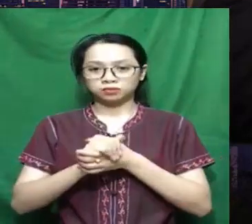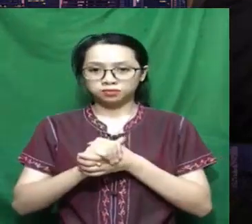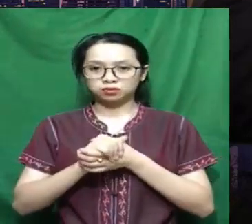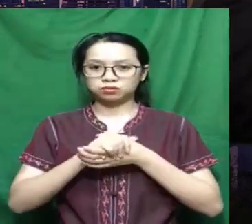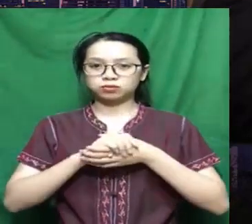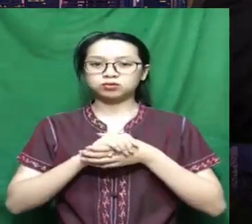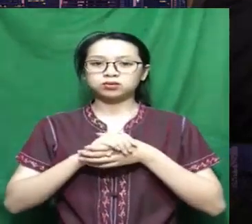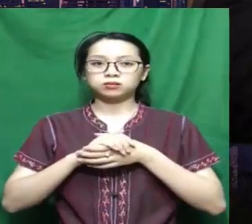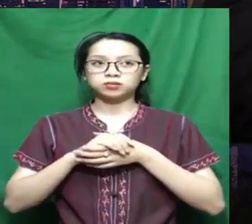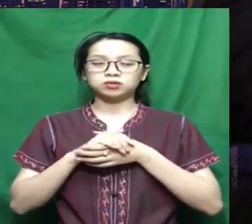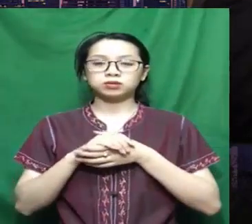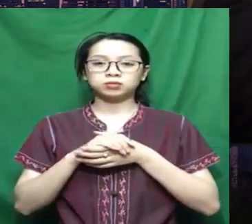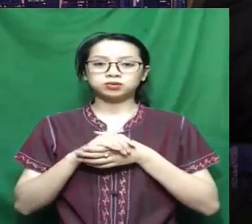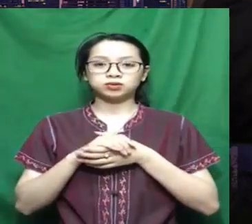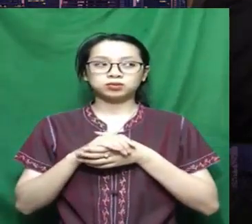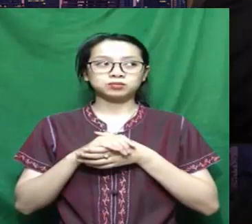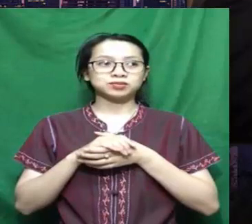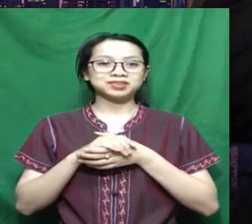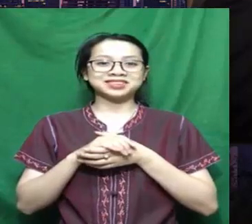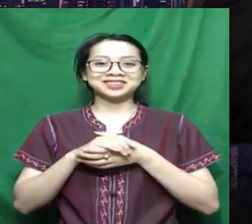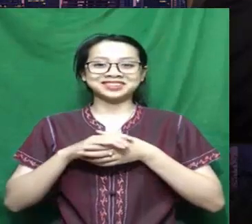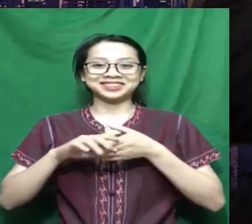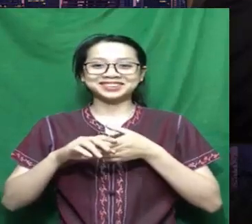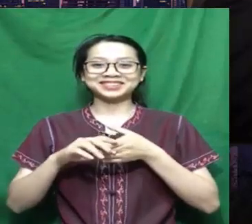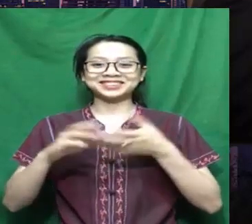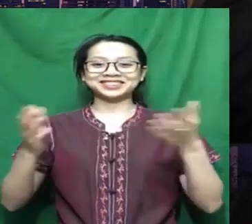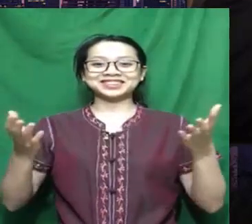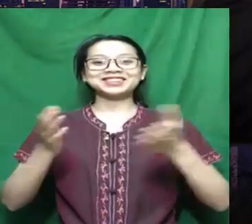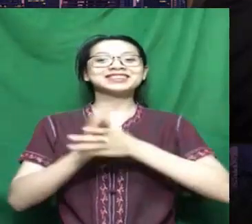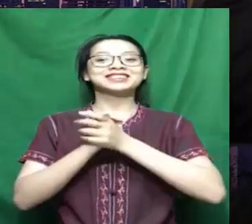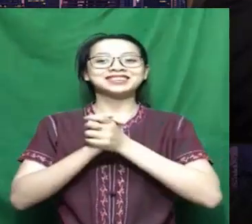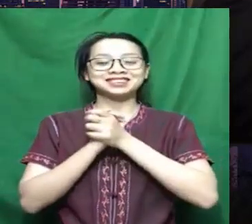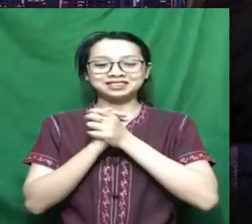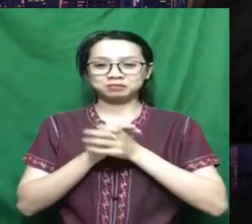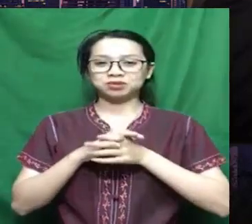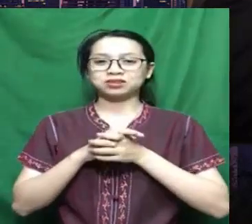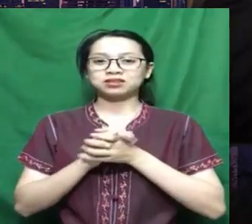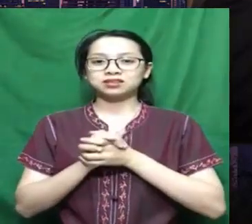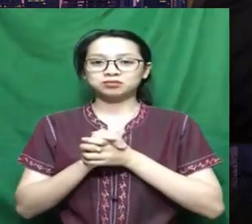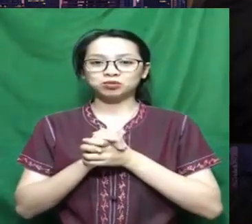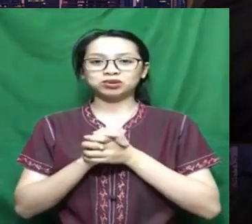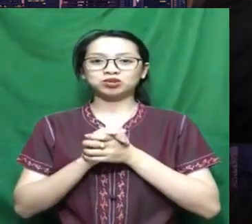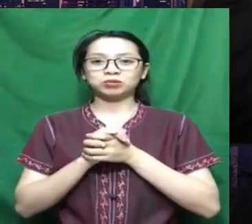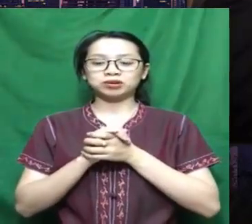Bien sûr, cela signifie que ce ne sera pas le bon endroit au mauvais moment pour Victoria.